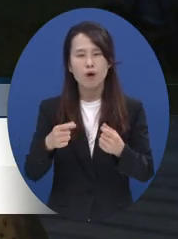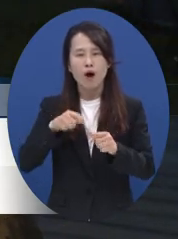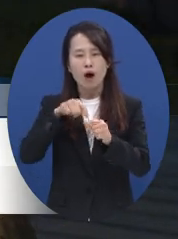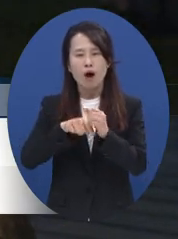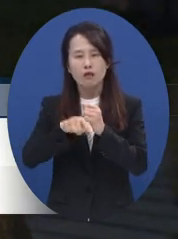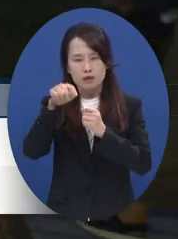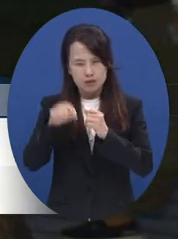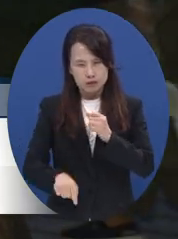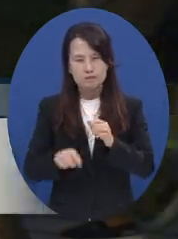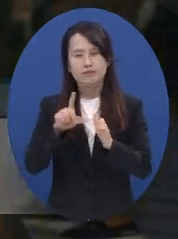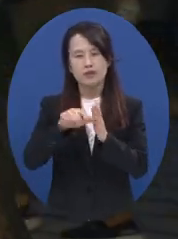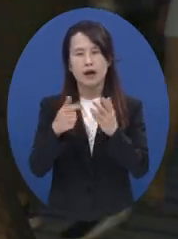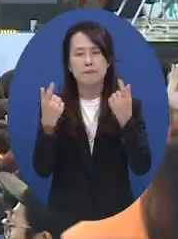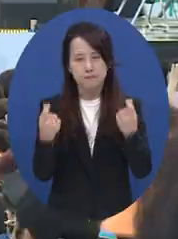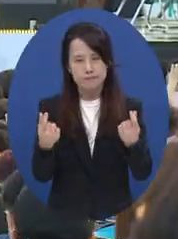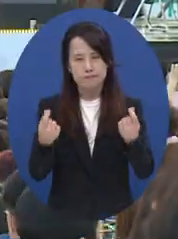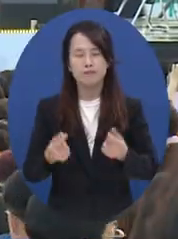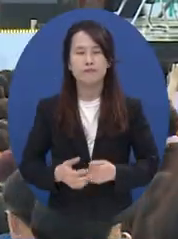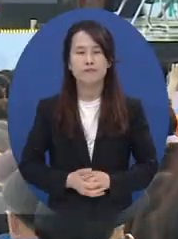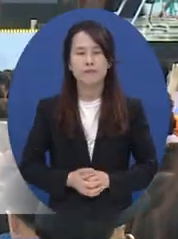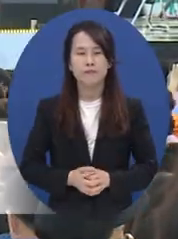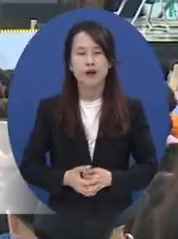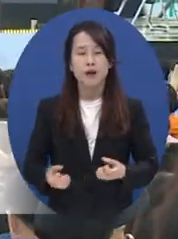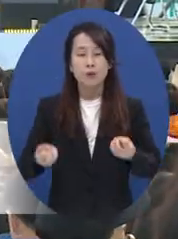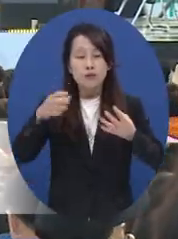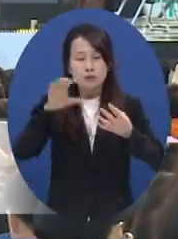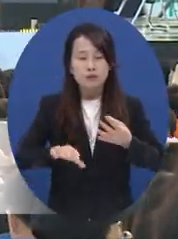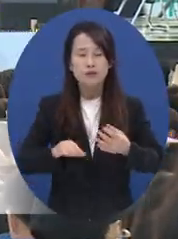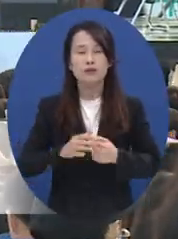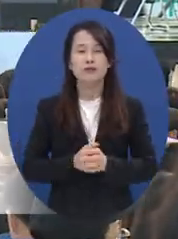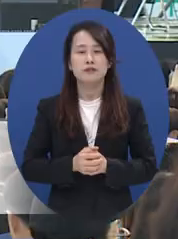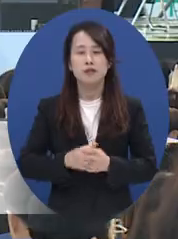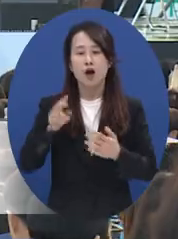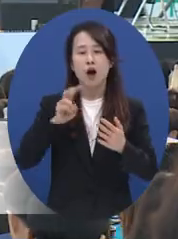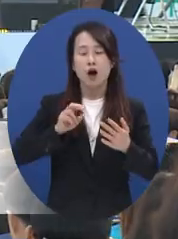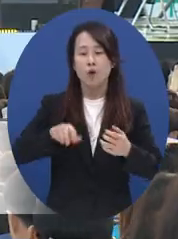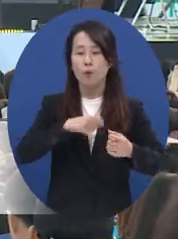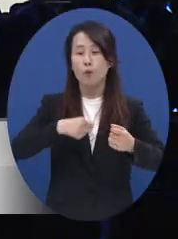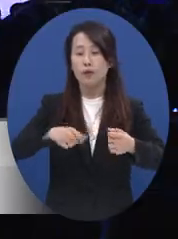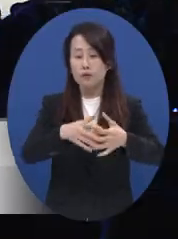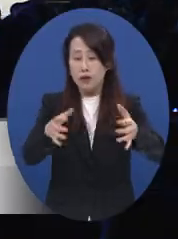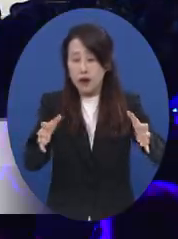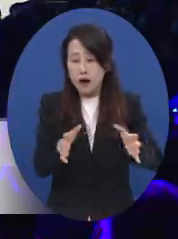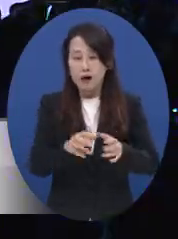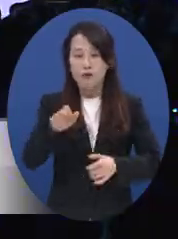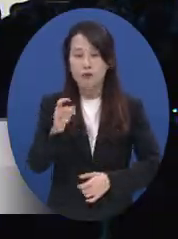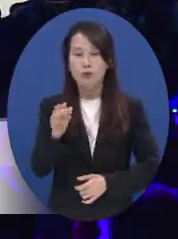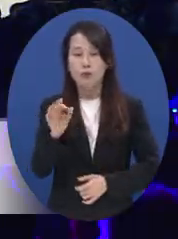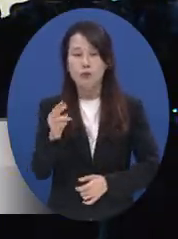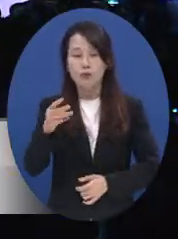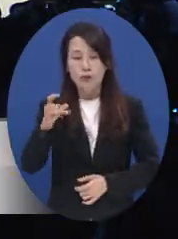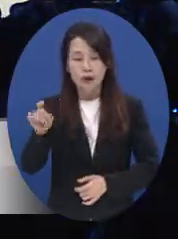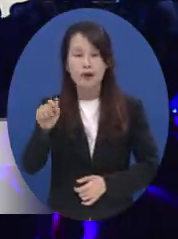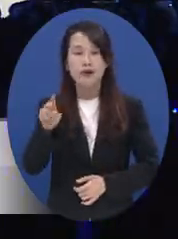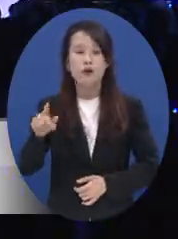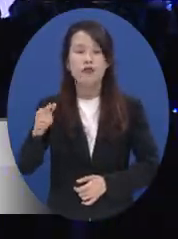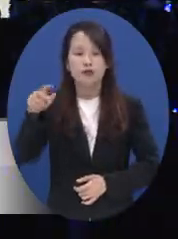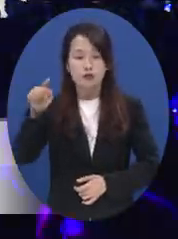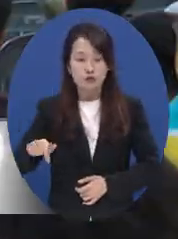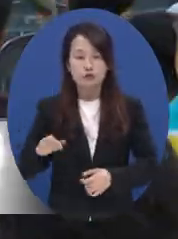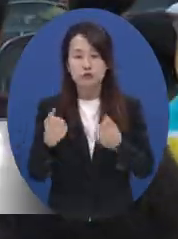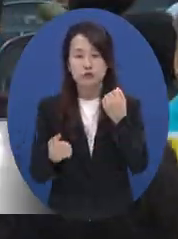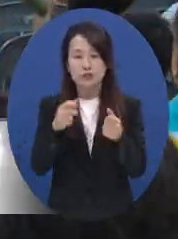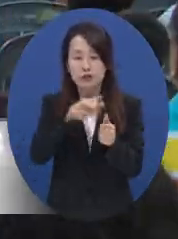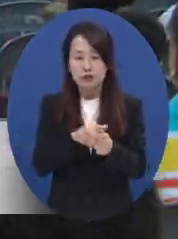되게 뜻깊은 시간이었던 것 같아요. 콘서트에는 린덴바움 오케스트라를 비롯해 코요테 현수, 자전거 탄